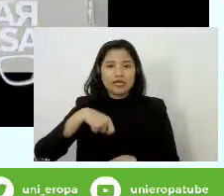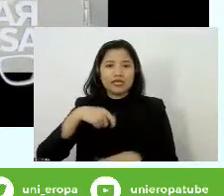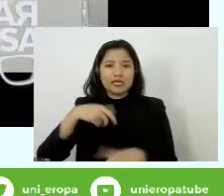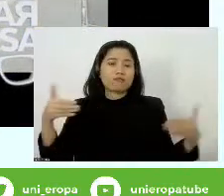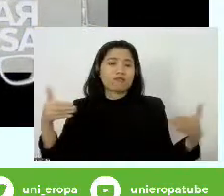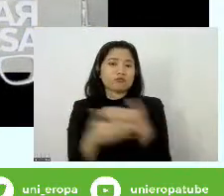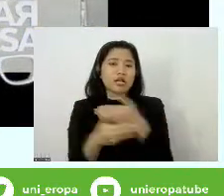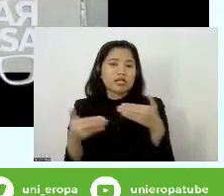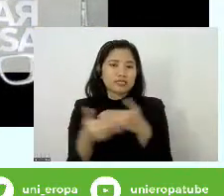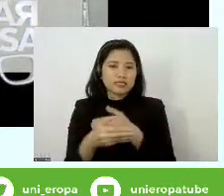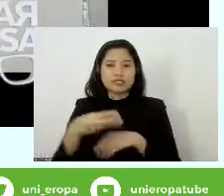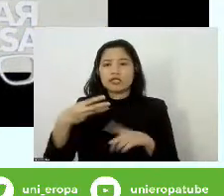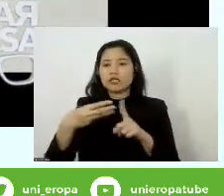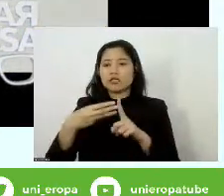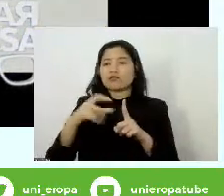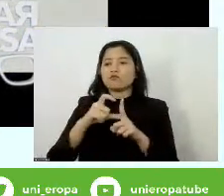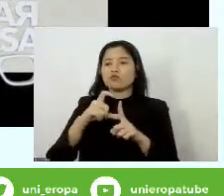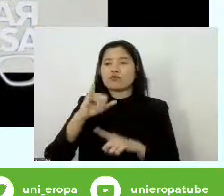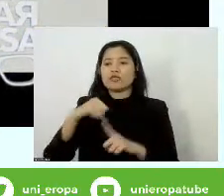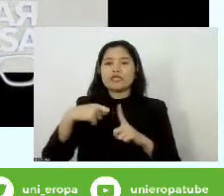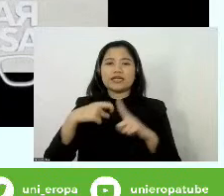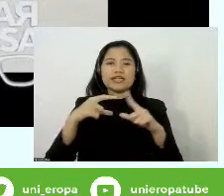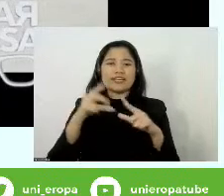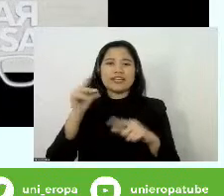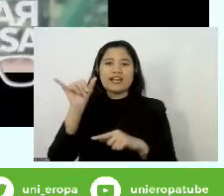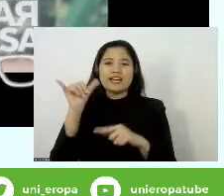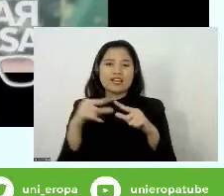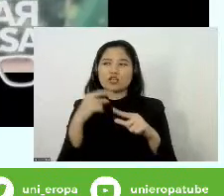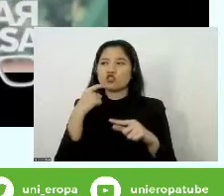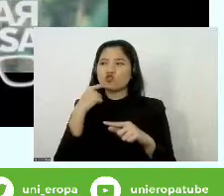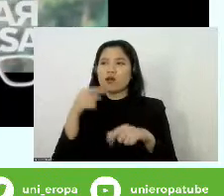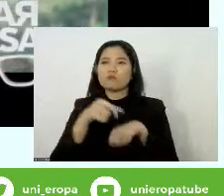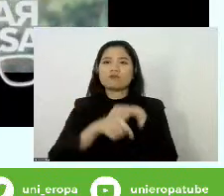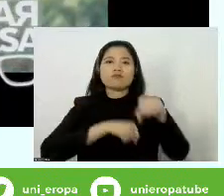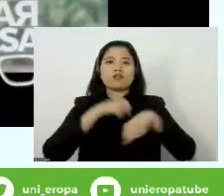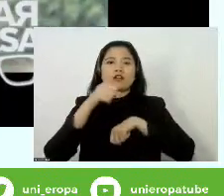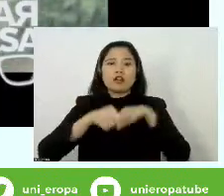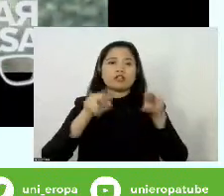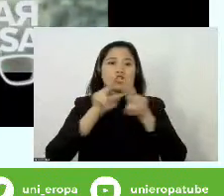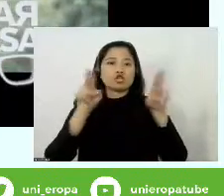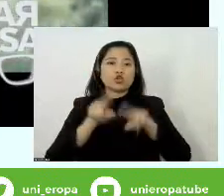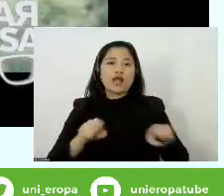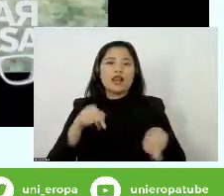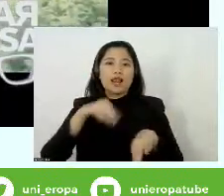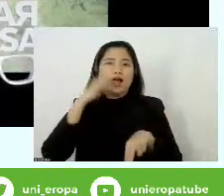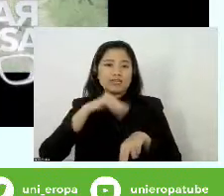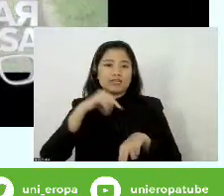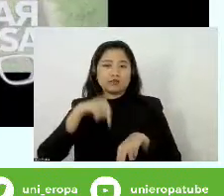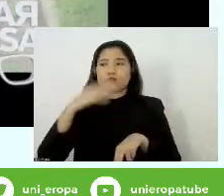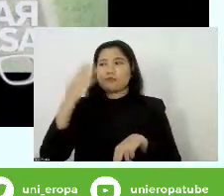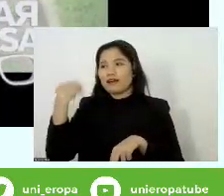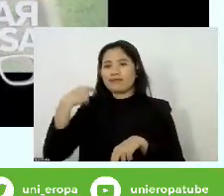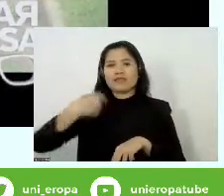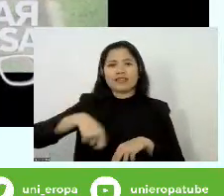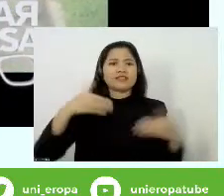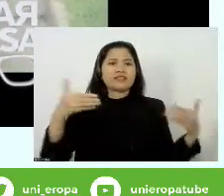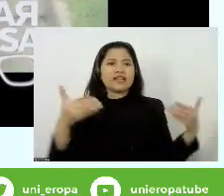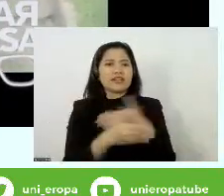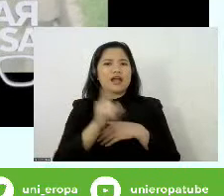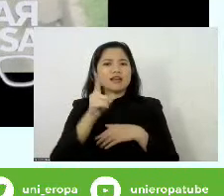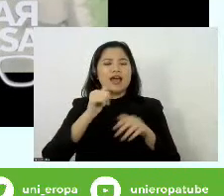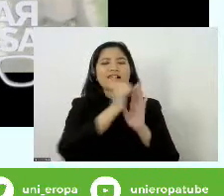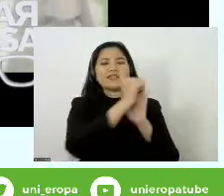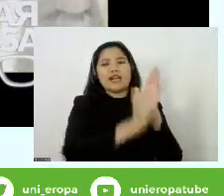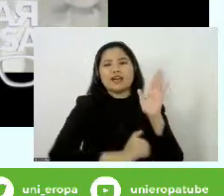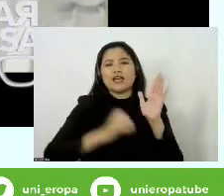peringatan dari bersepeda internasional ini dan kementerian perhubungan juga secara khusus membuat acara tadi pagi menjeda